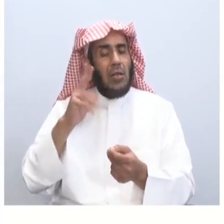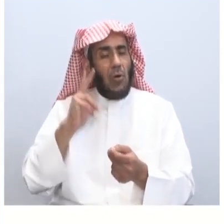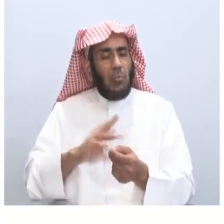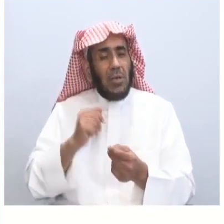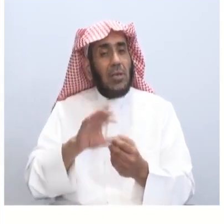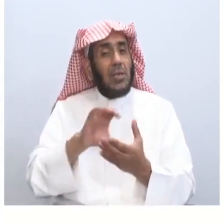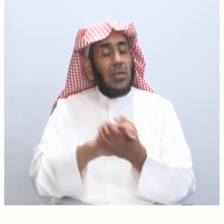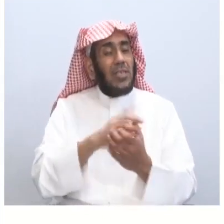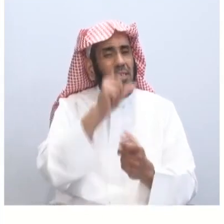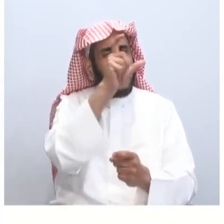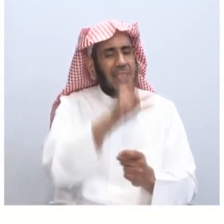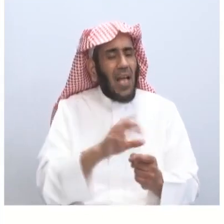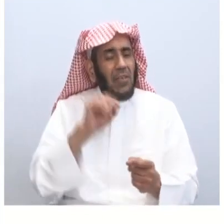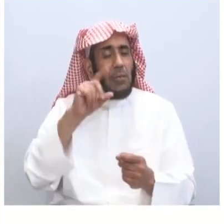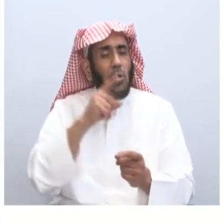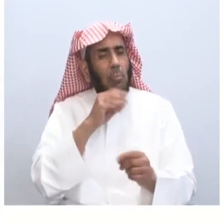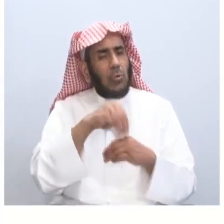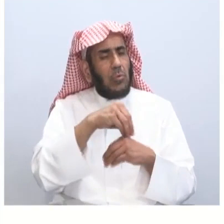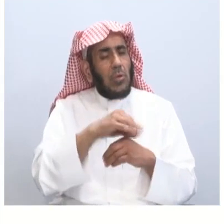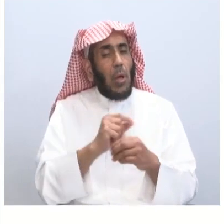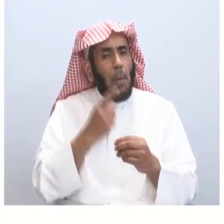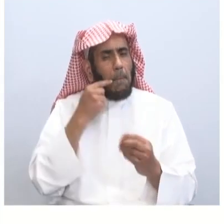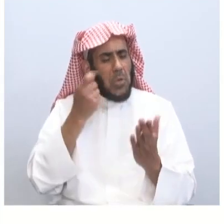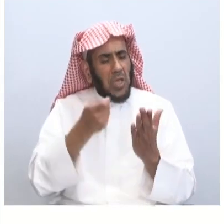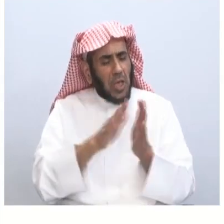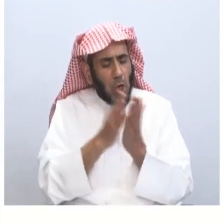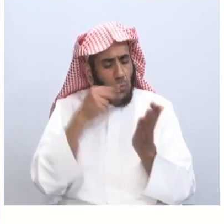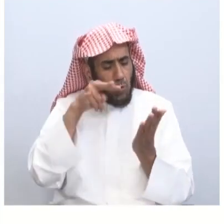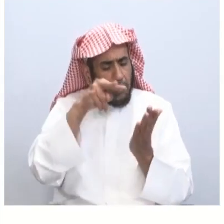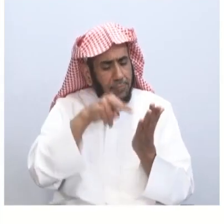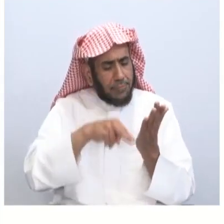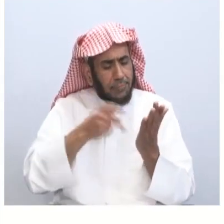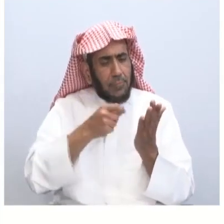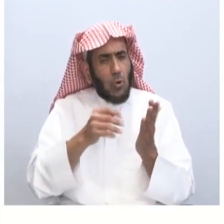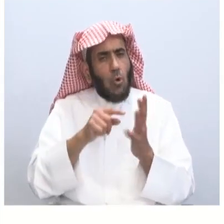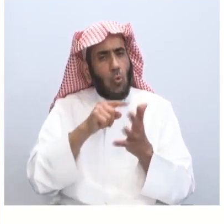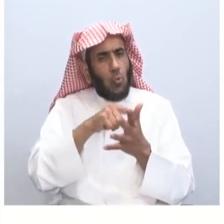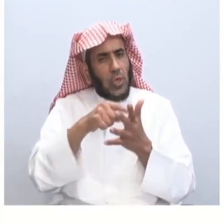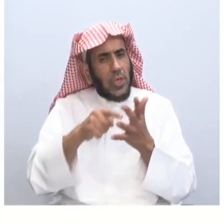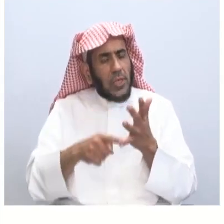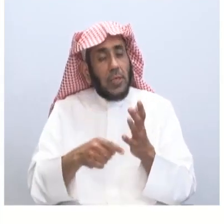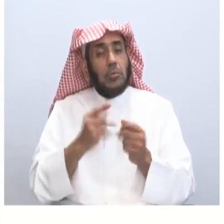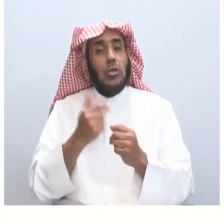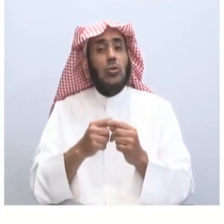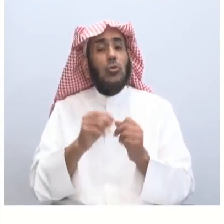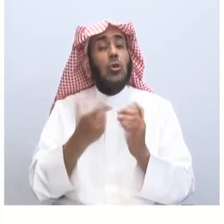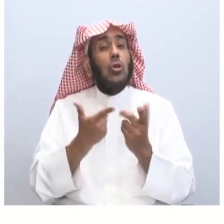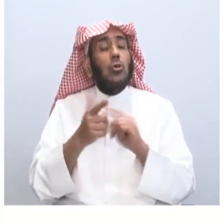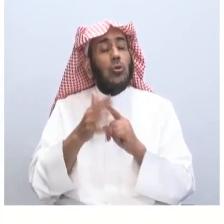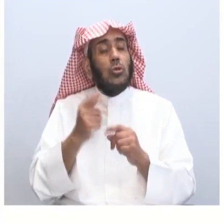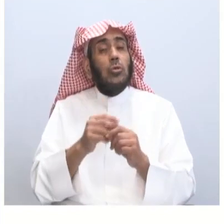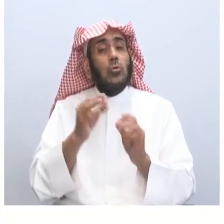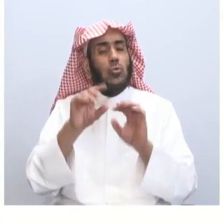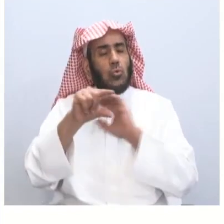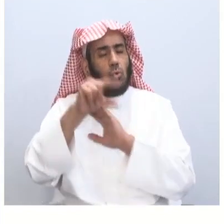زيد بن ثابت رضي الله عنه بتدقيق المصحف وترتيب سوره وفقا لما